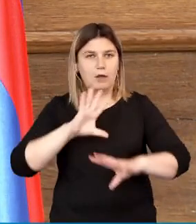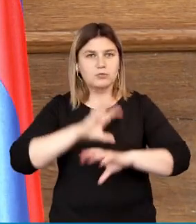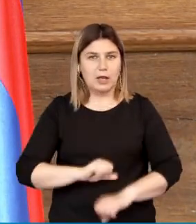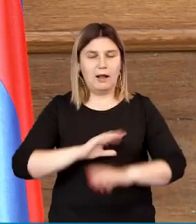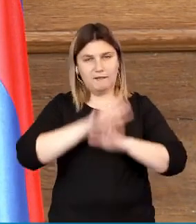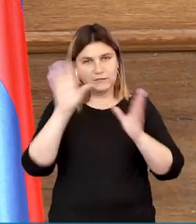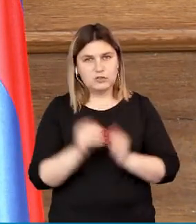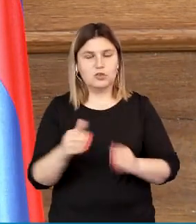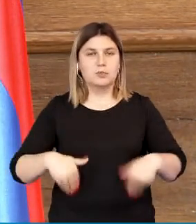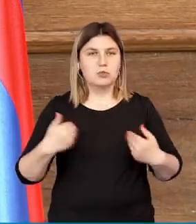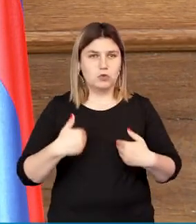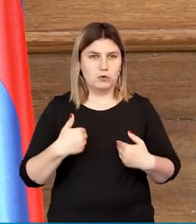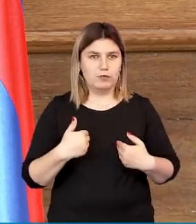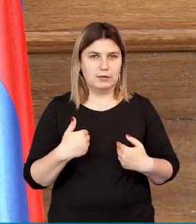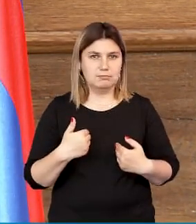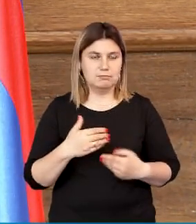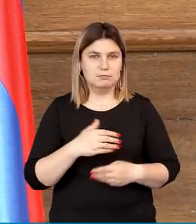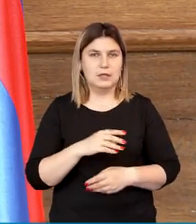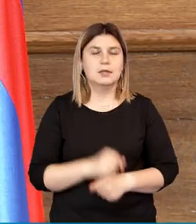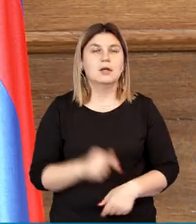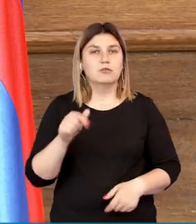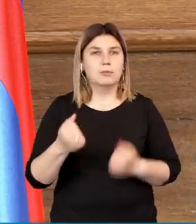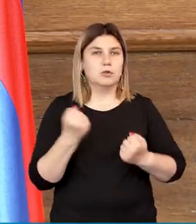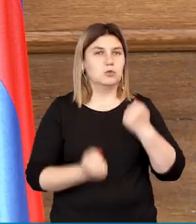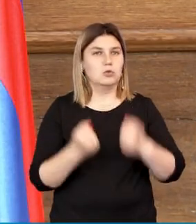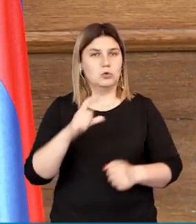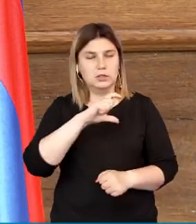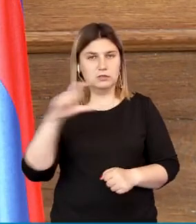wszystkim zdrowia, abyśmy mogli ten trudny czas